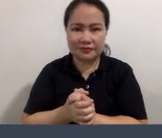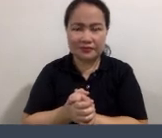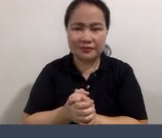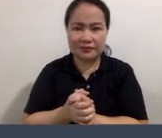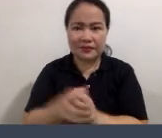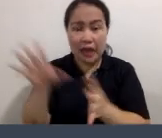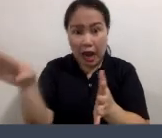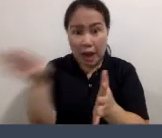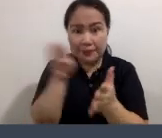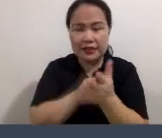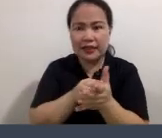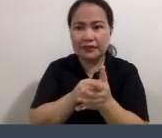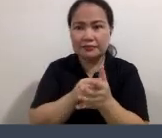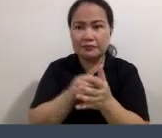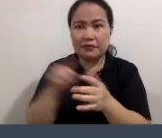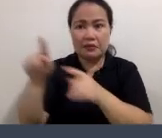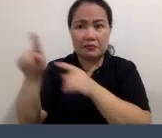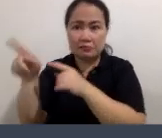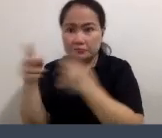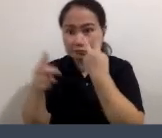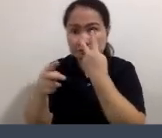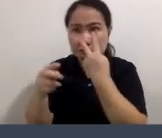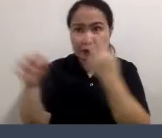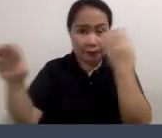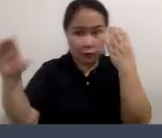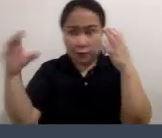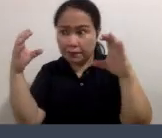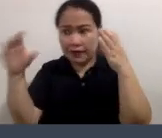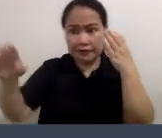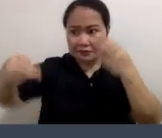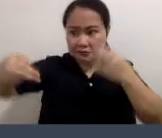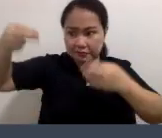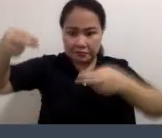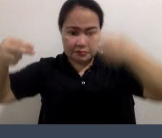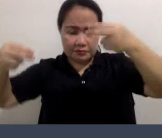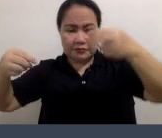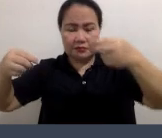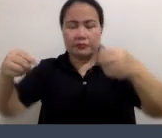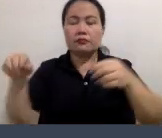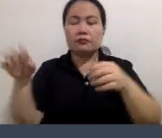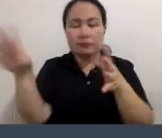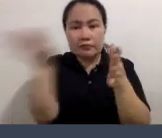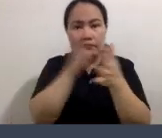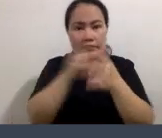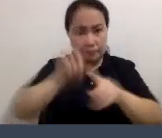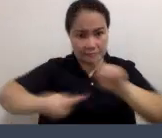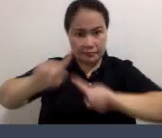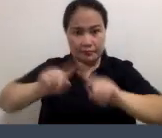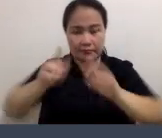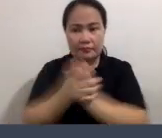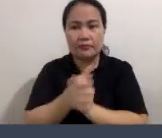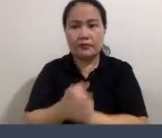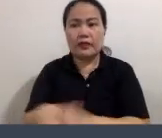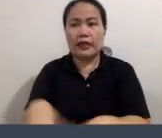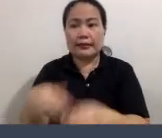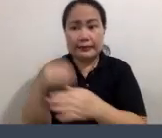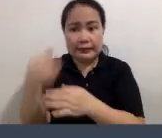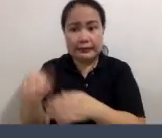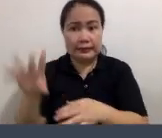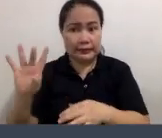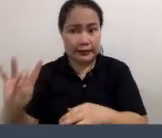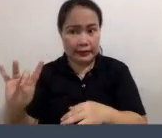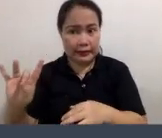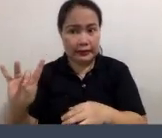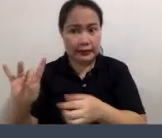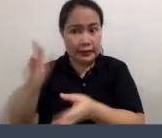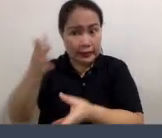ano yung sign nila pareho. Unlike this one na titingnan mo kung ano mas mataas dahil yun ang kukopyahin natin. Okay, next. So, 8